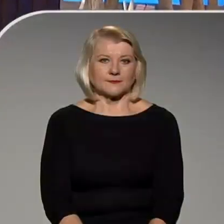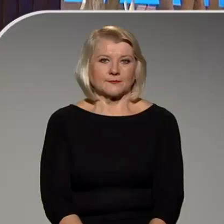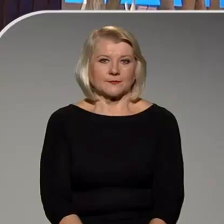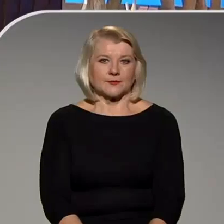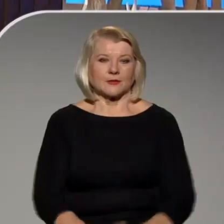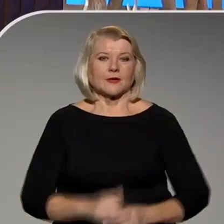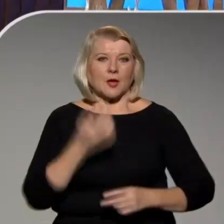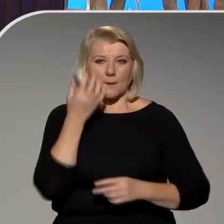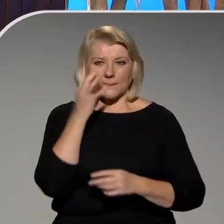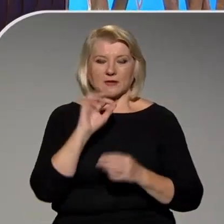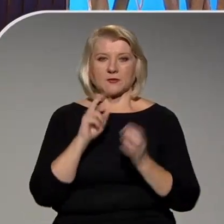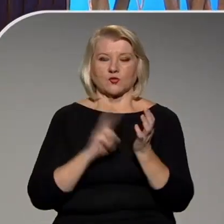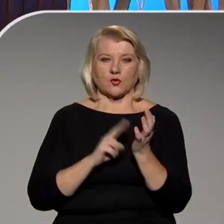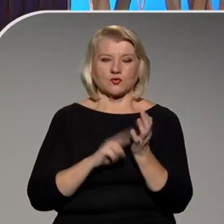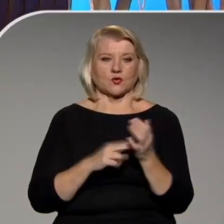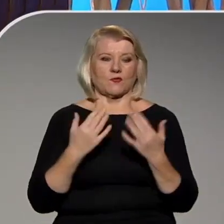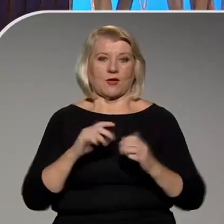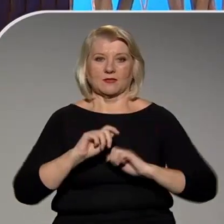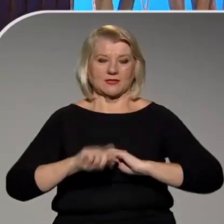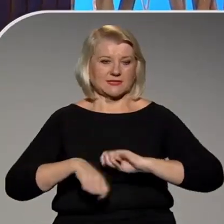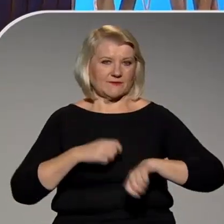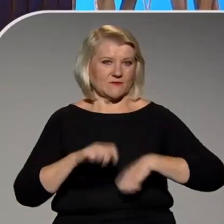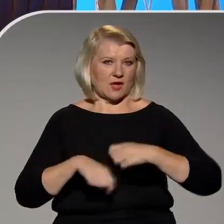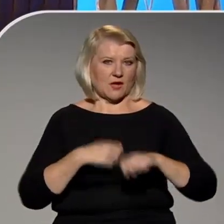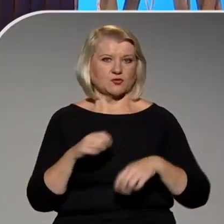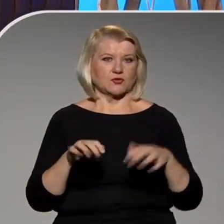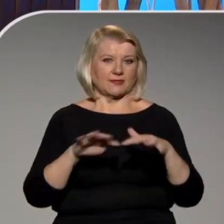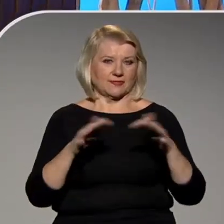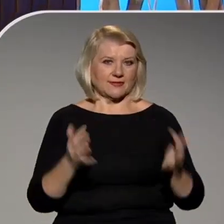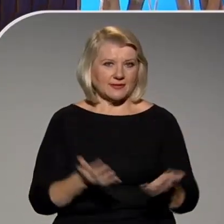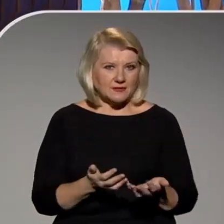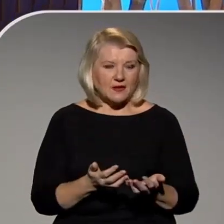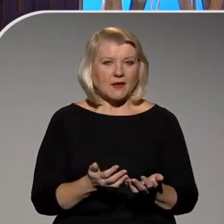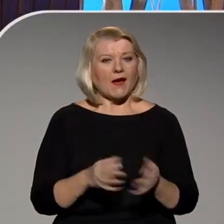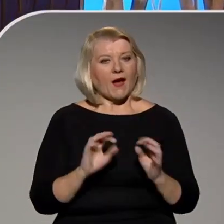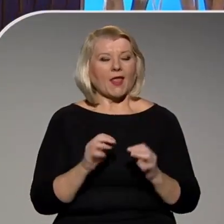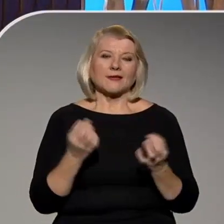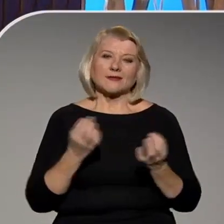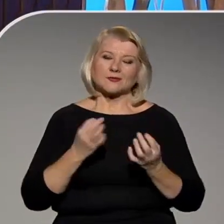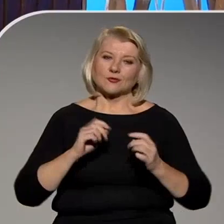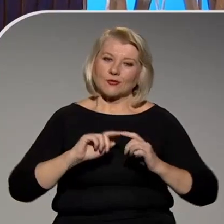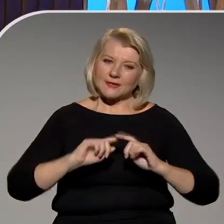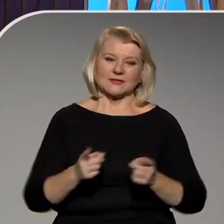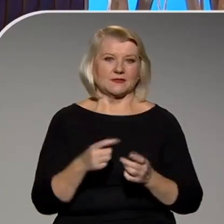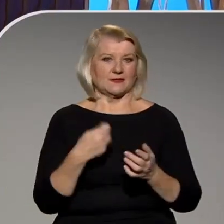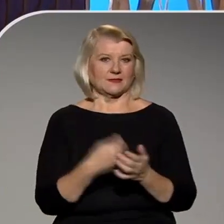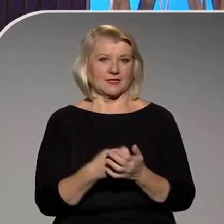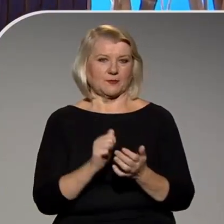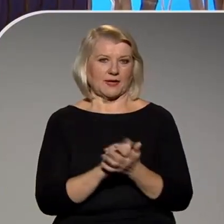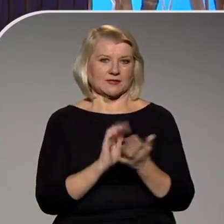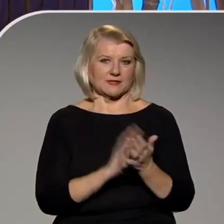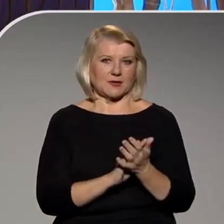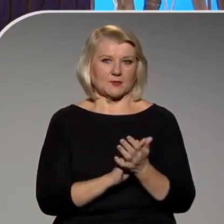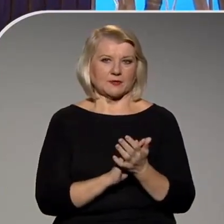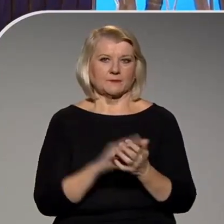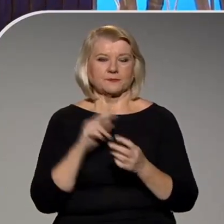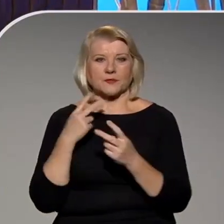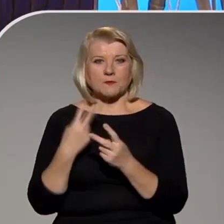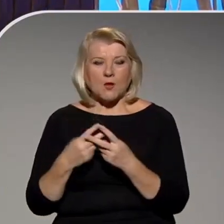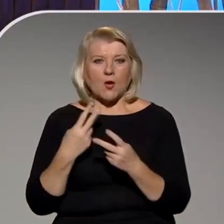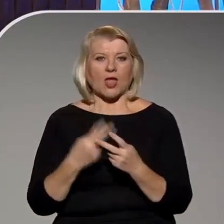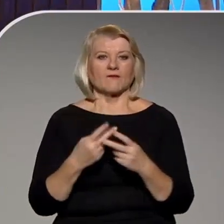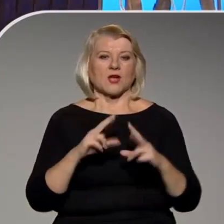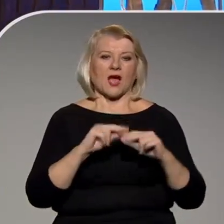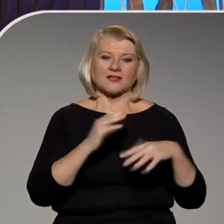Sladou noskovou dnes v kuchyni sama doma pracujeme s dýní, ale ne úplně tradičně. Neděláme ani polévku, ani risotto, děláme jiné recepty,